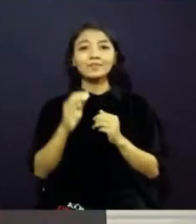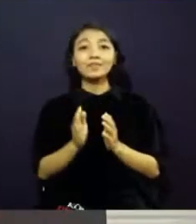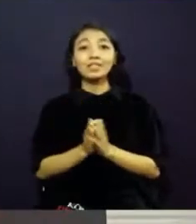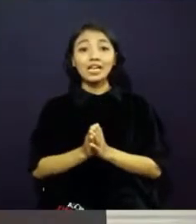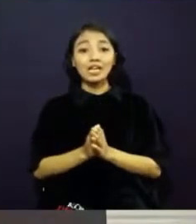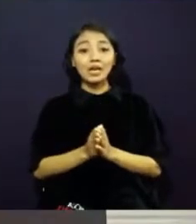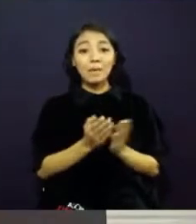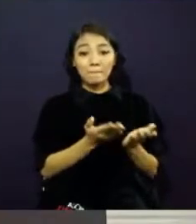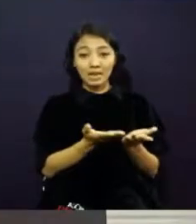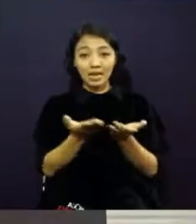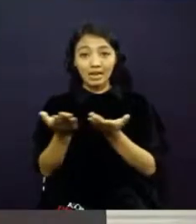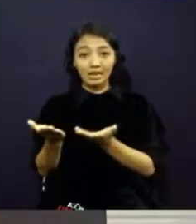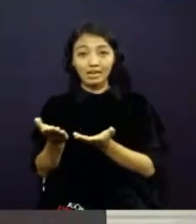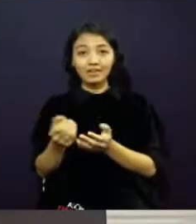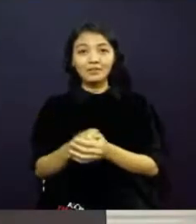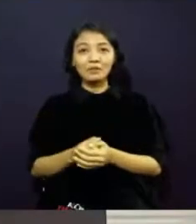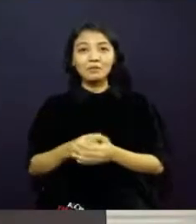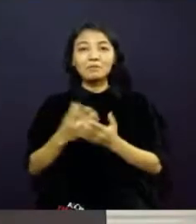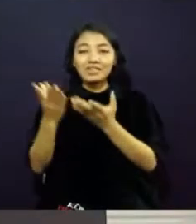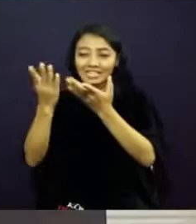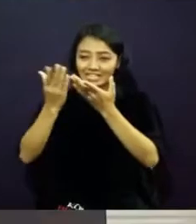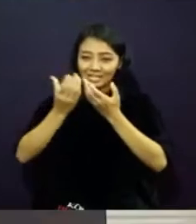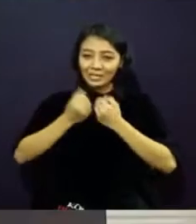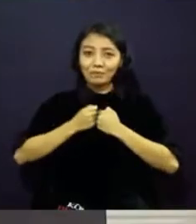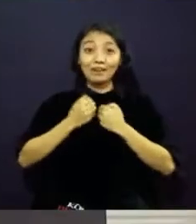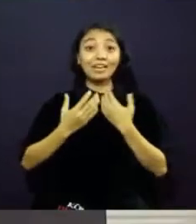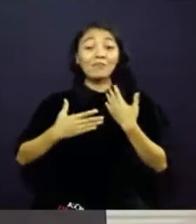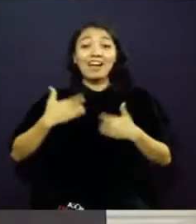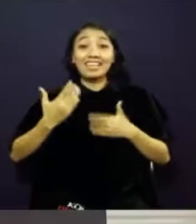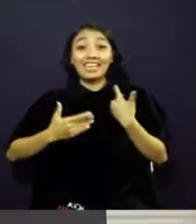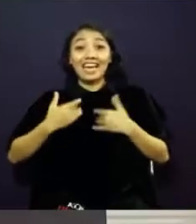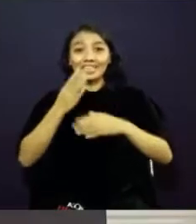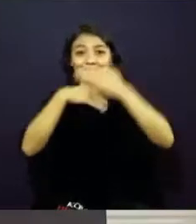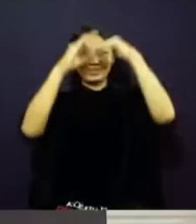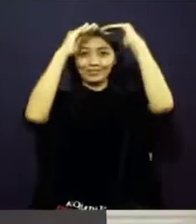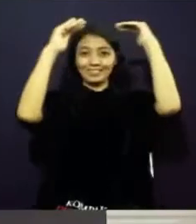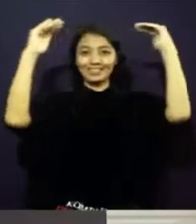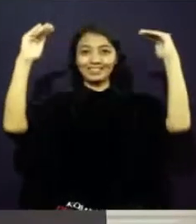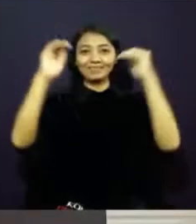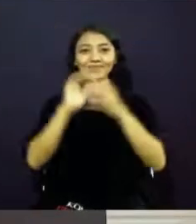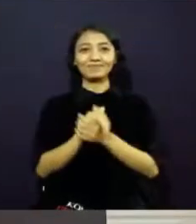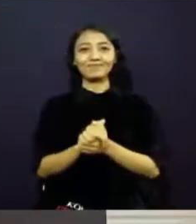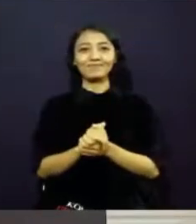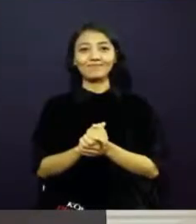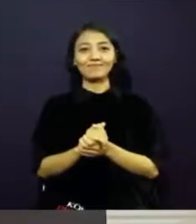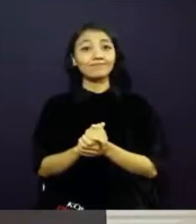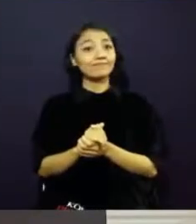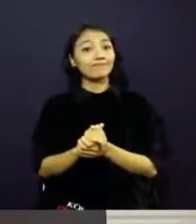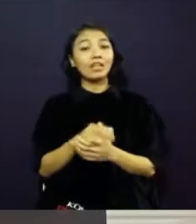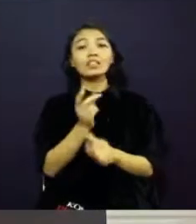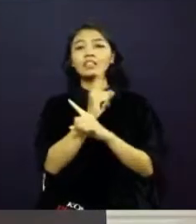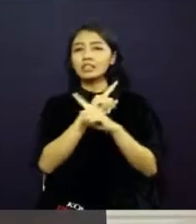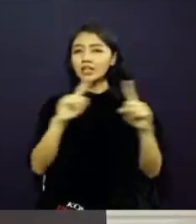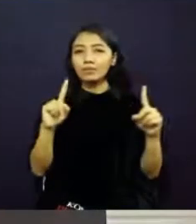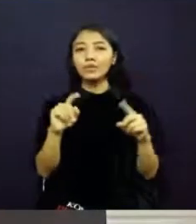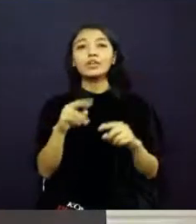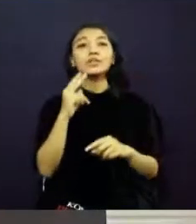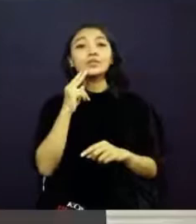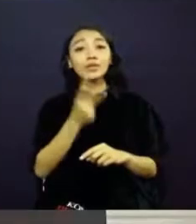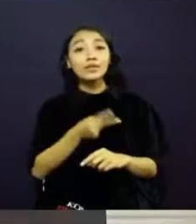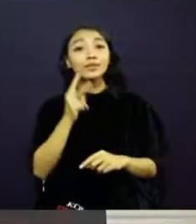disediakan bagi mereka namun saudara-saudari kekurusan